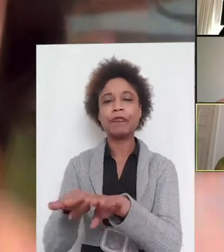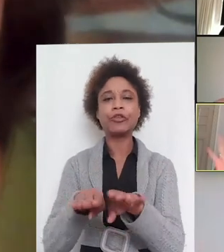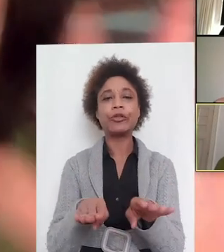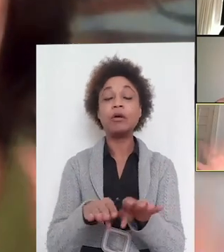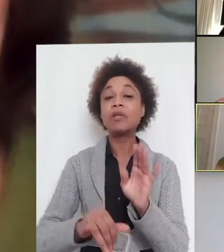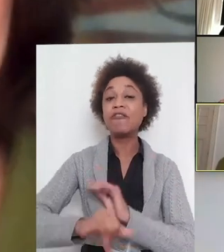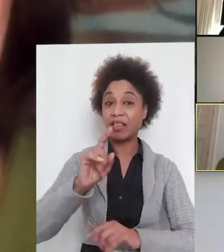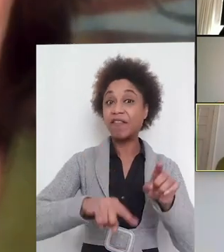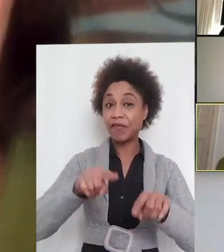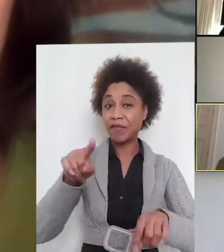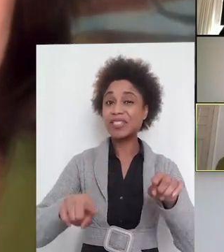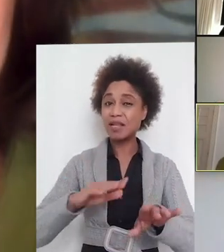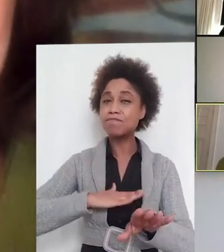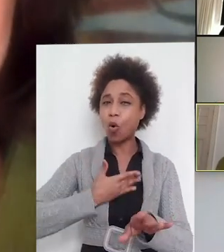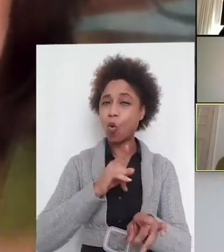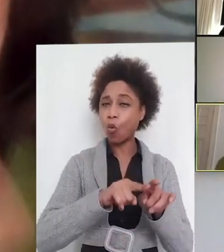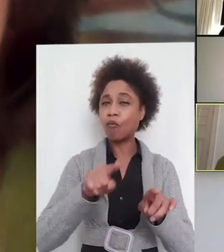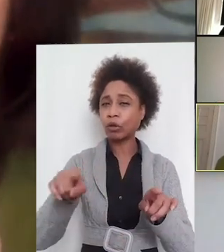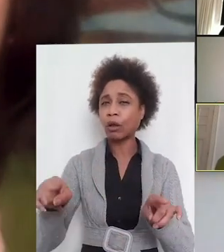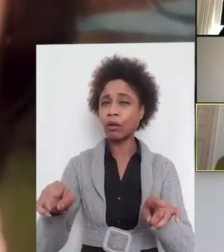dat er heel veel verschillende behoeften zijn.